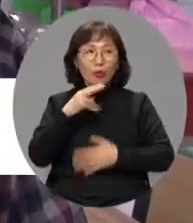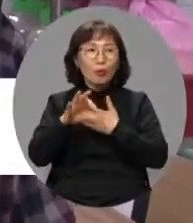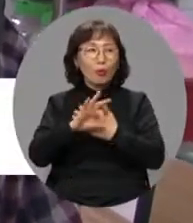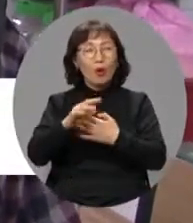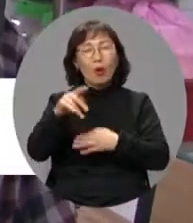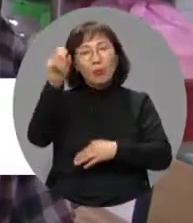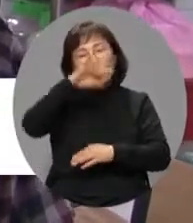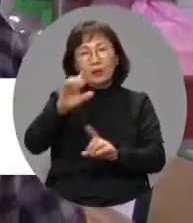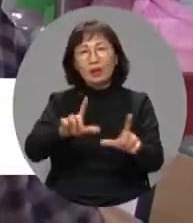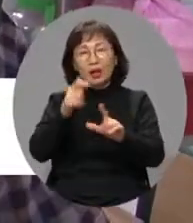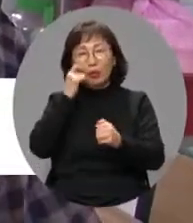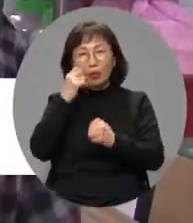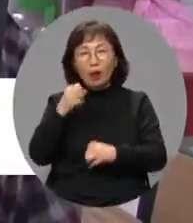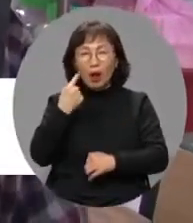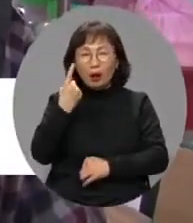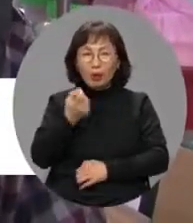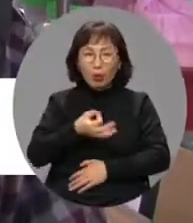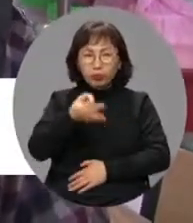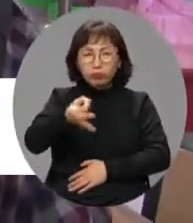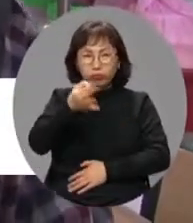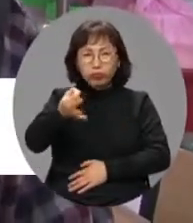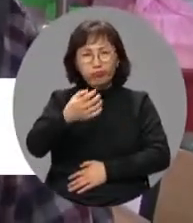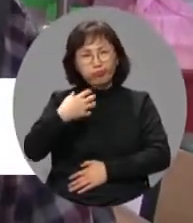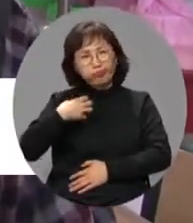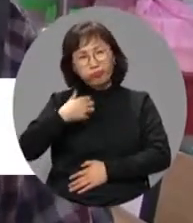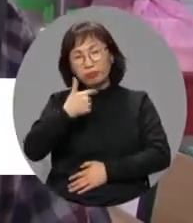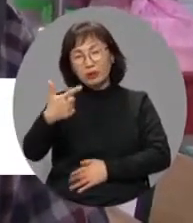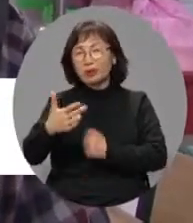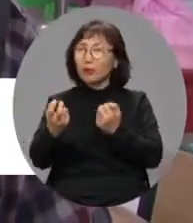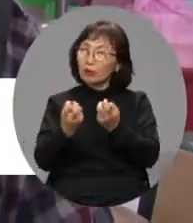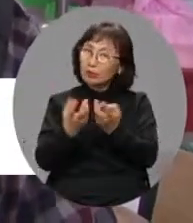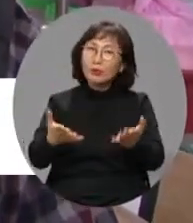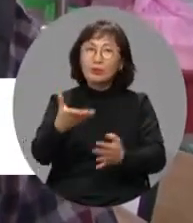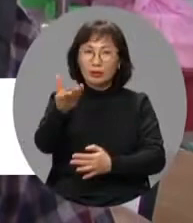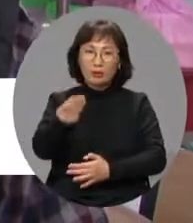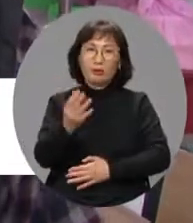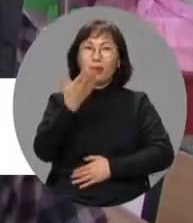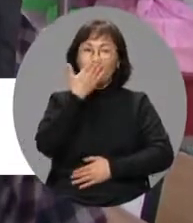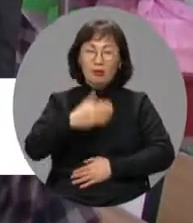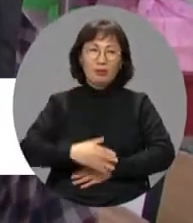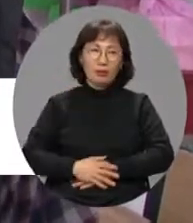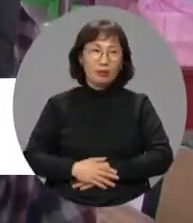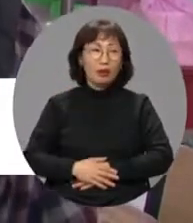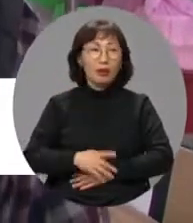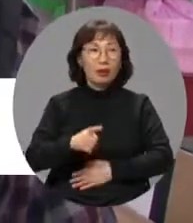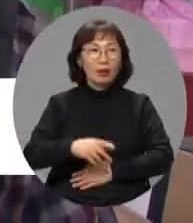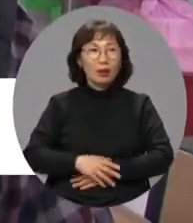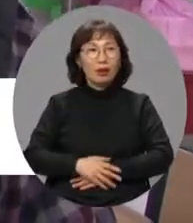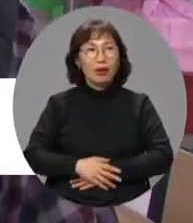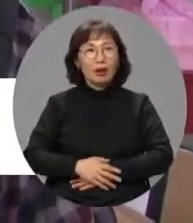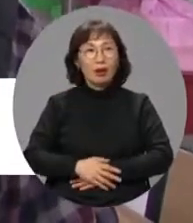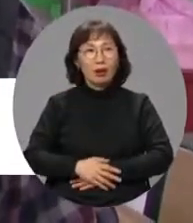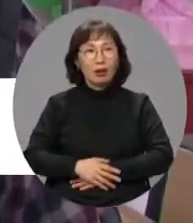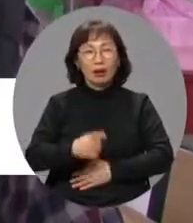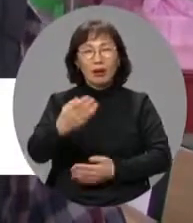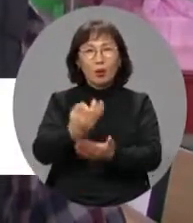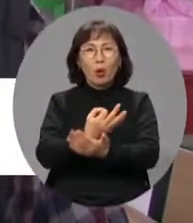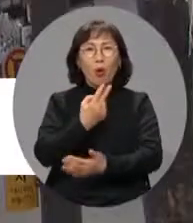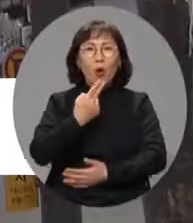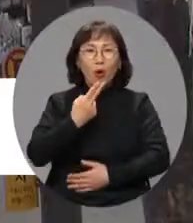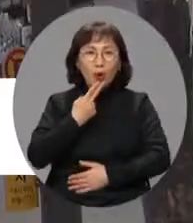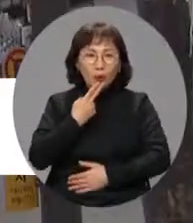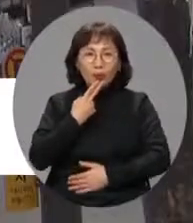거 뭐 보험료하고 생활비 이런 거 들어가는 거고 가게세도 그렇고 전체 하는 것이 아주 소득은